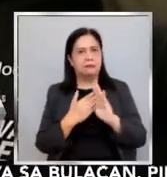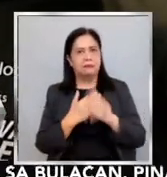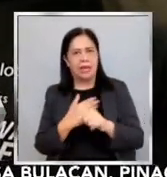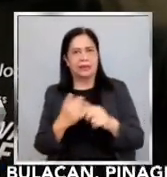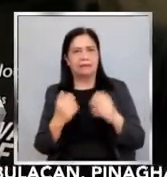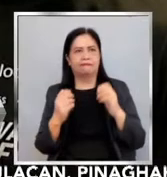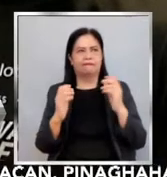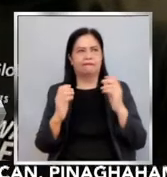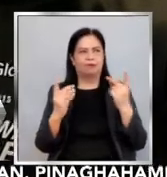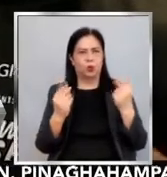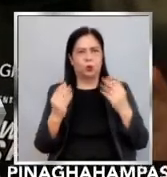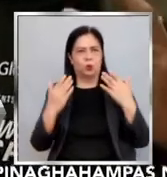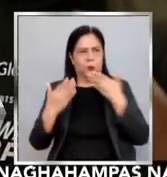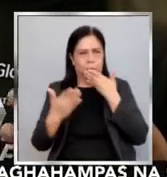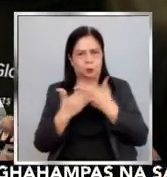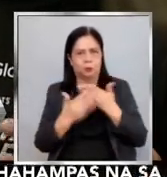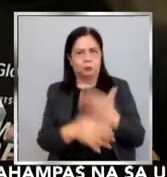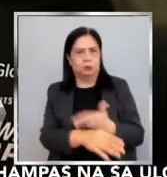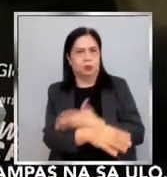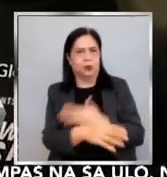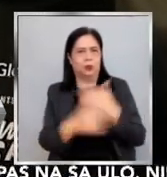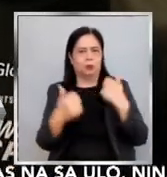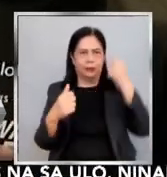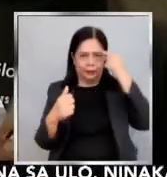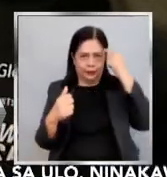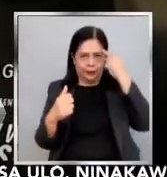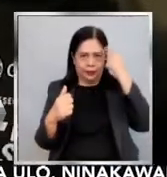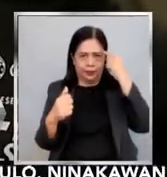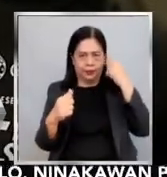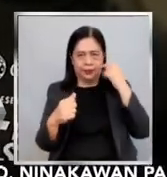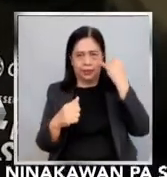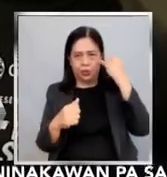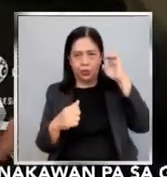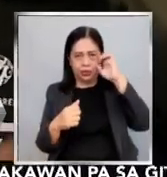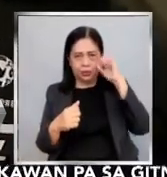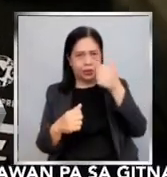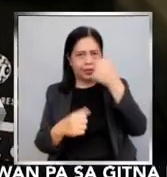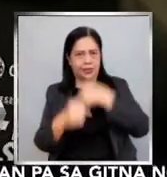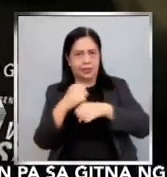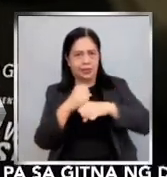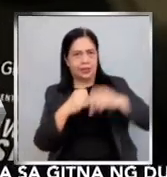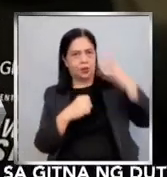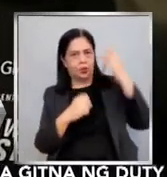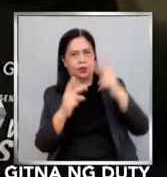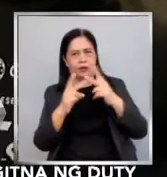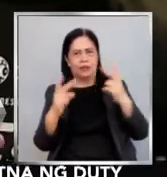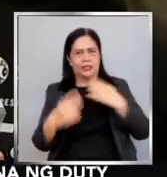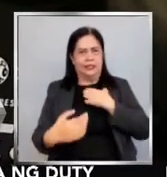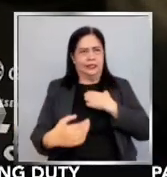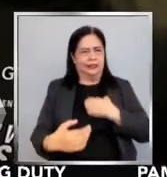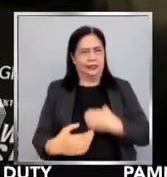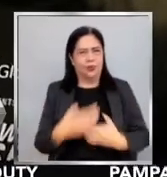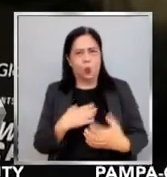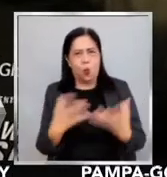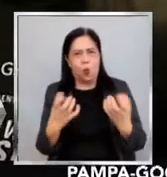need to get to that mindset. Jehe Eustachio, 10 years ago, na very hungry, the fire